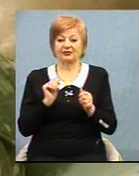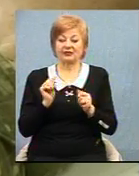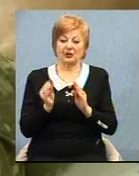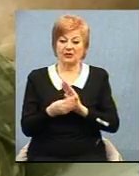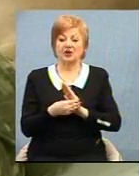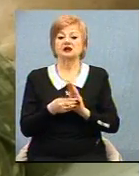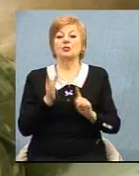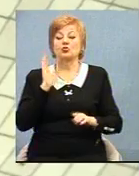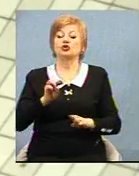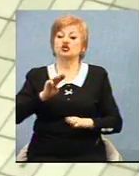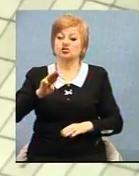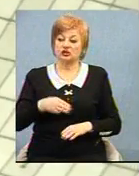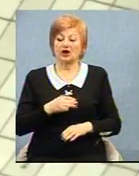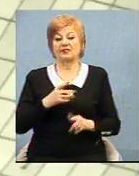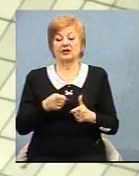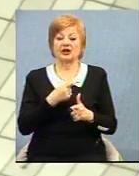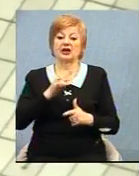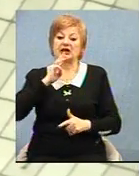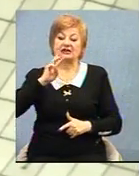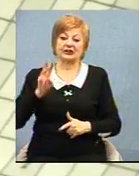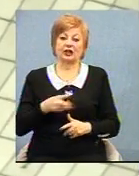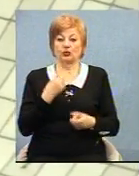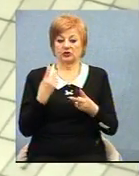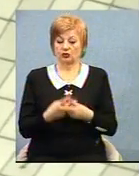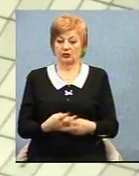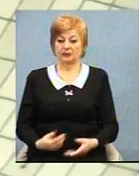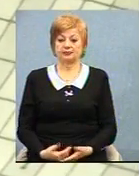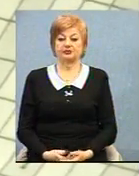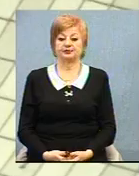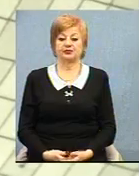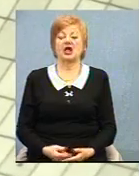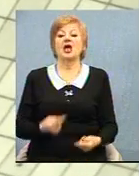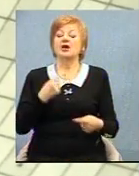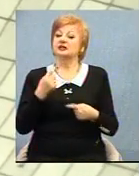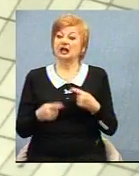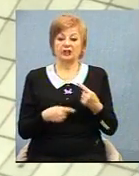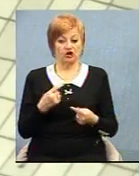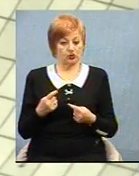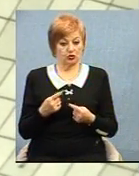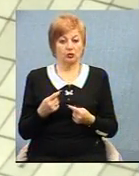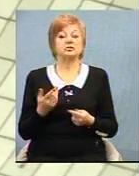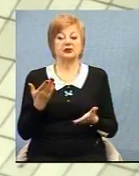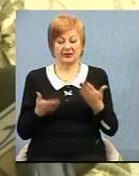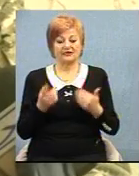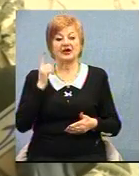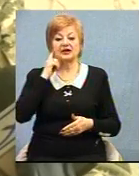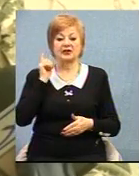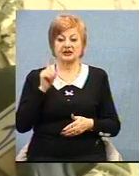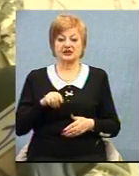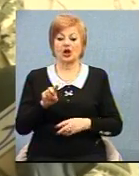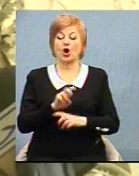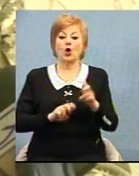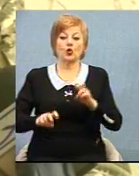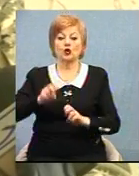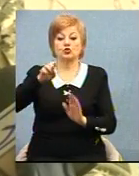300 гривень або до 3 років позбавлення волі. Традиционно, ну ви, мабуть, знаєте, що розиск